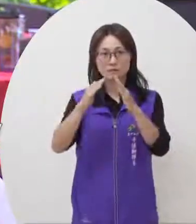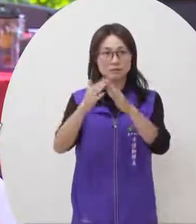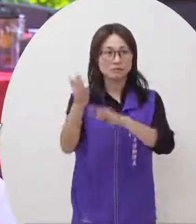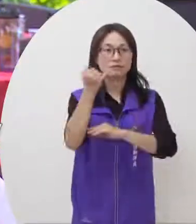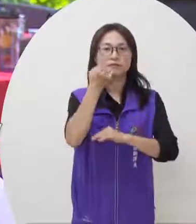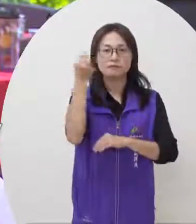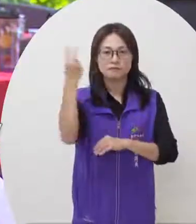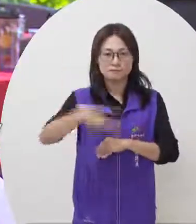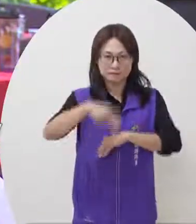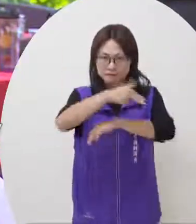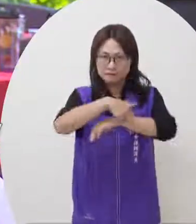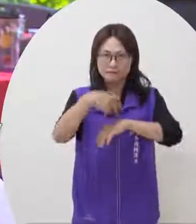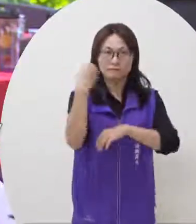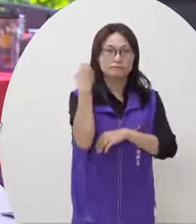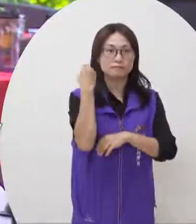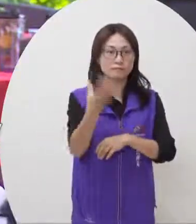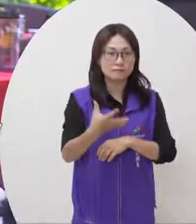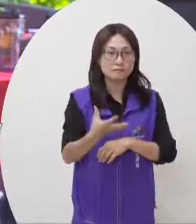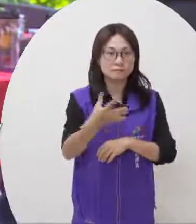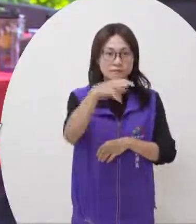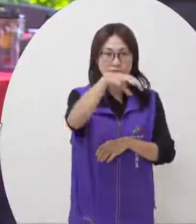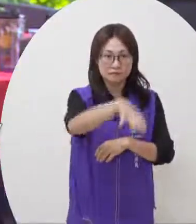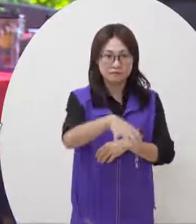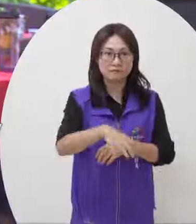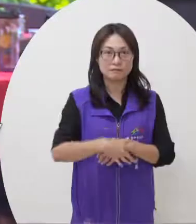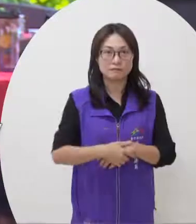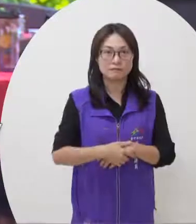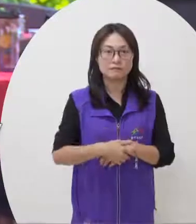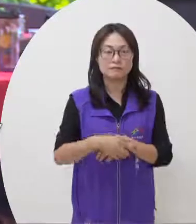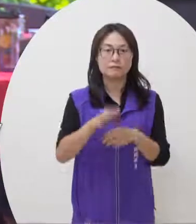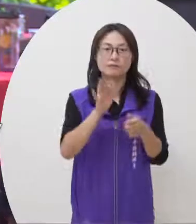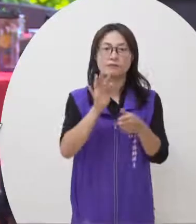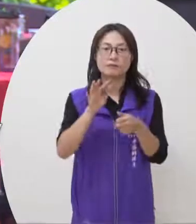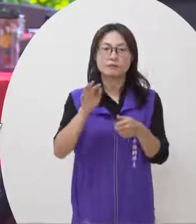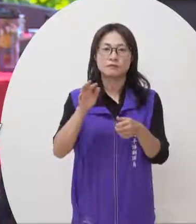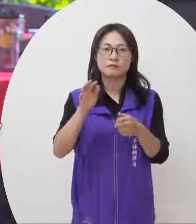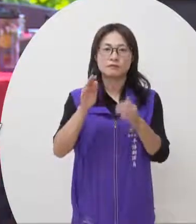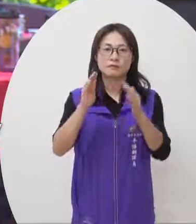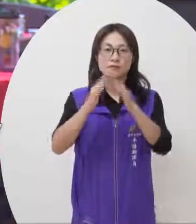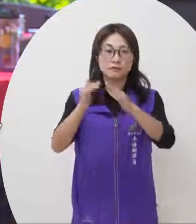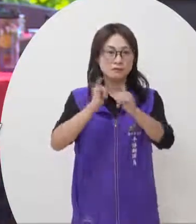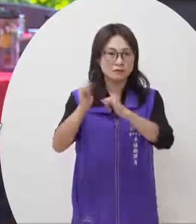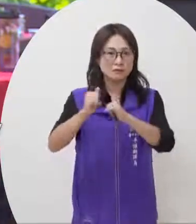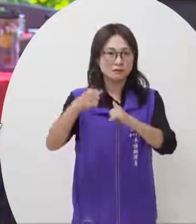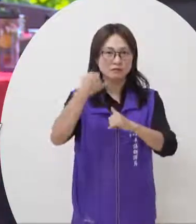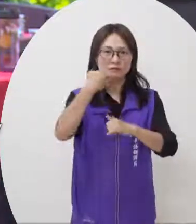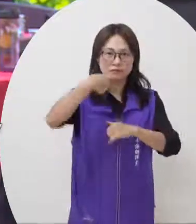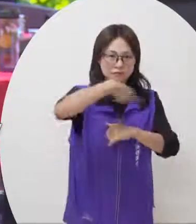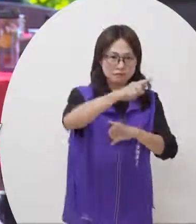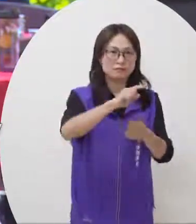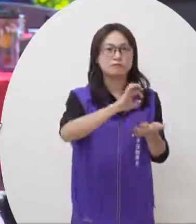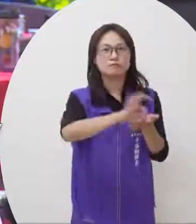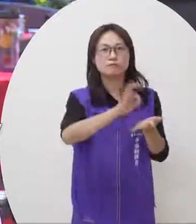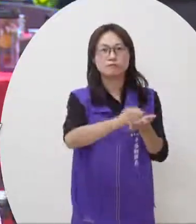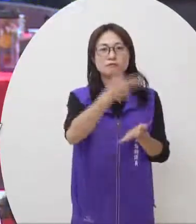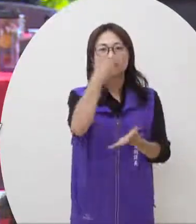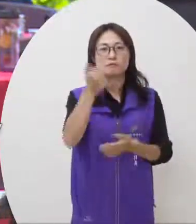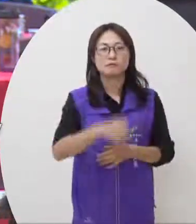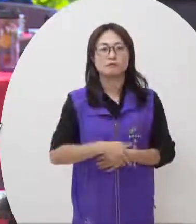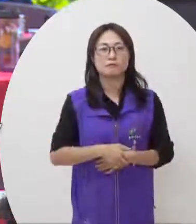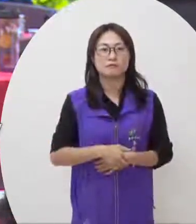规划新的纳古塔吼，以便市民使用，因为这个呢是一个非常沉重的负担，伊个私